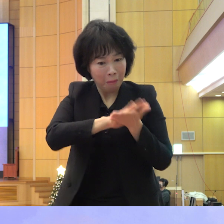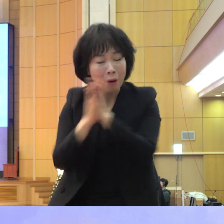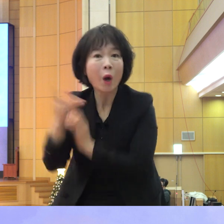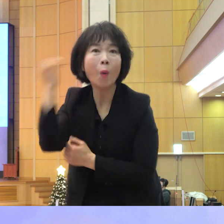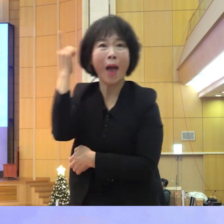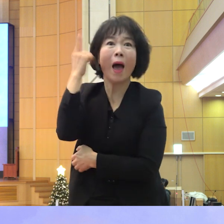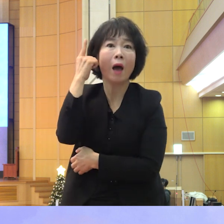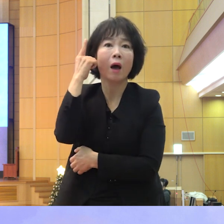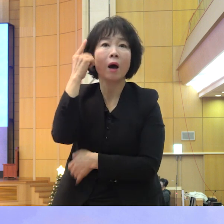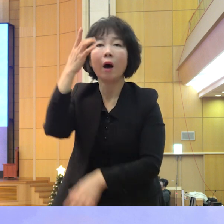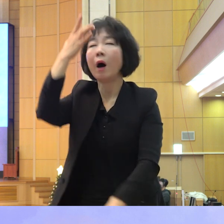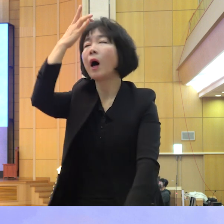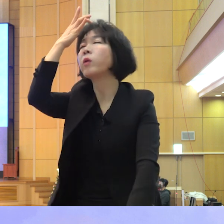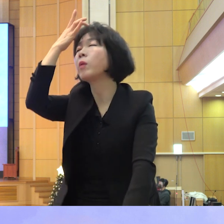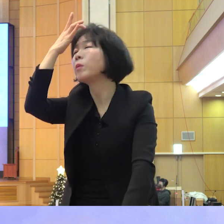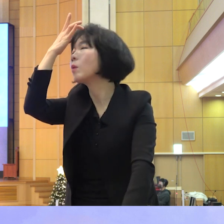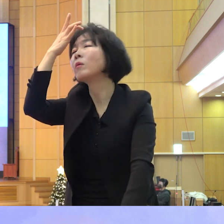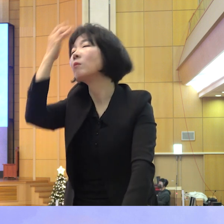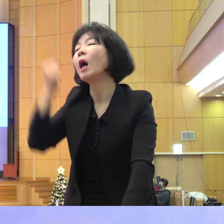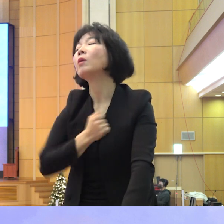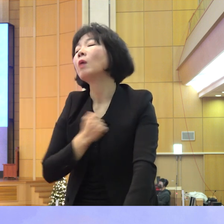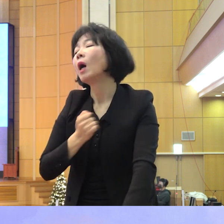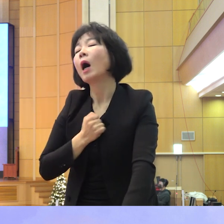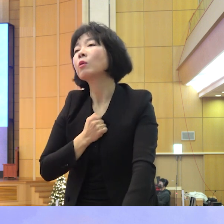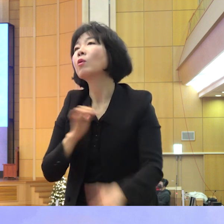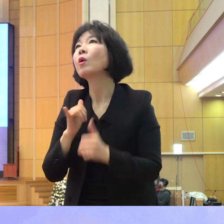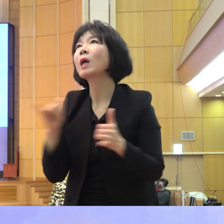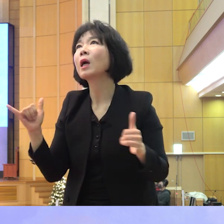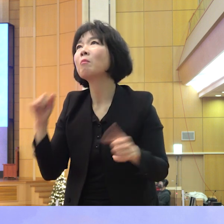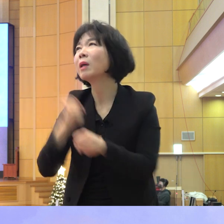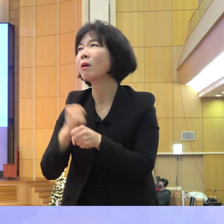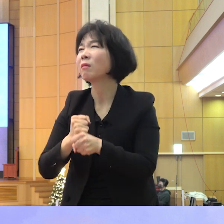주님께서는 한탄하셨어요. 내가 사람 지은 것을.